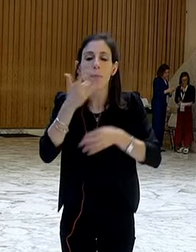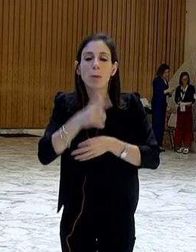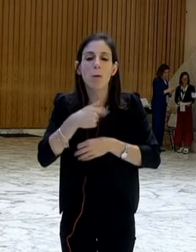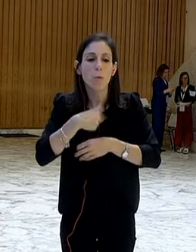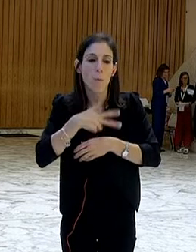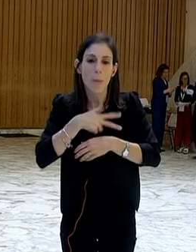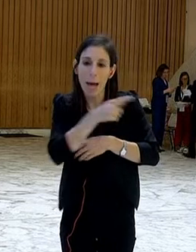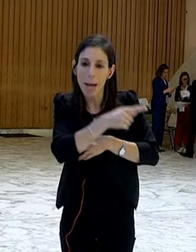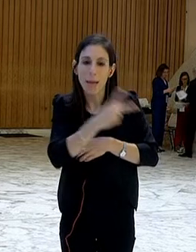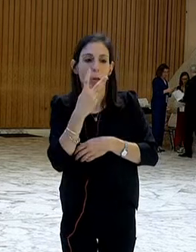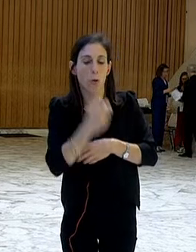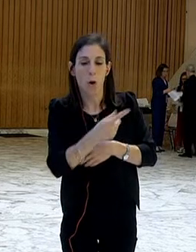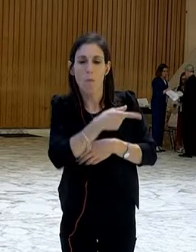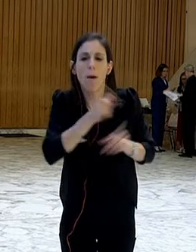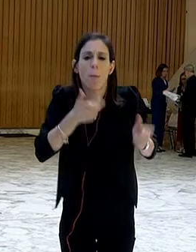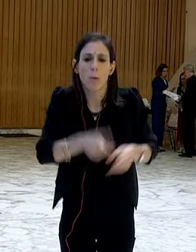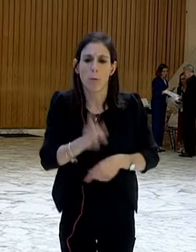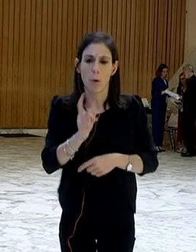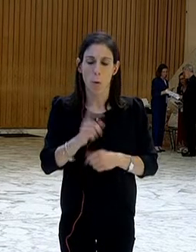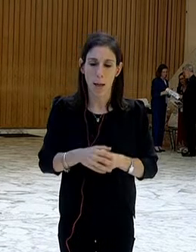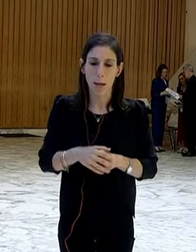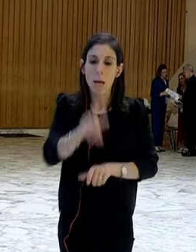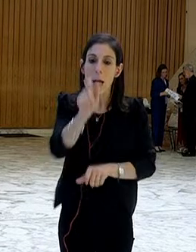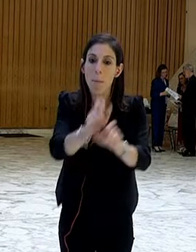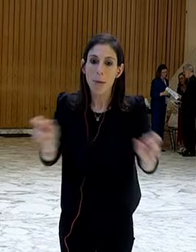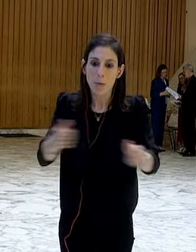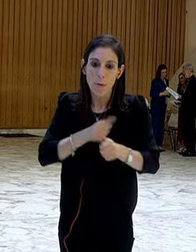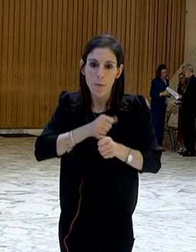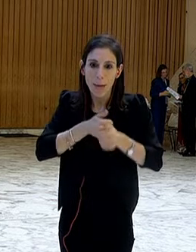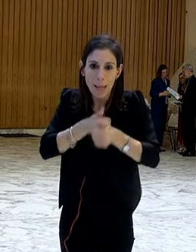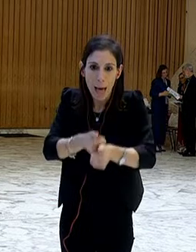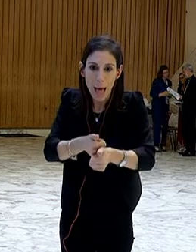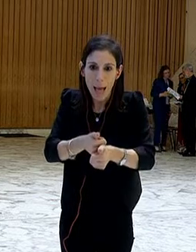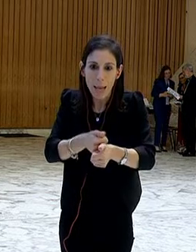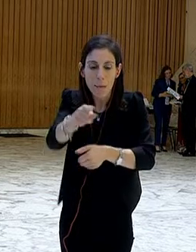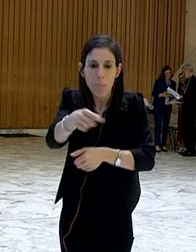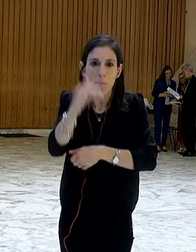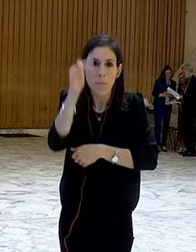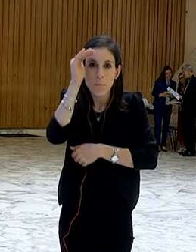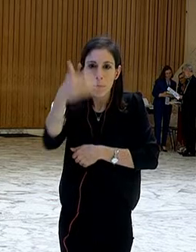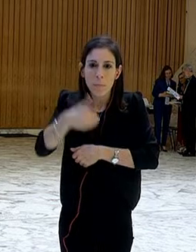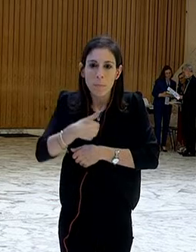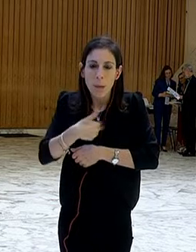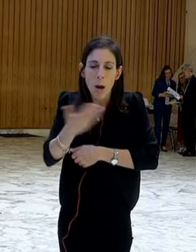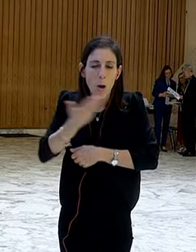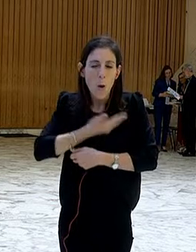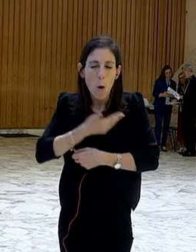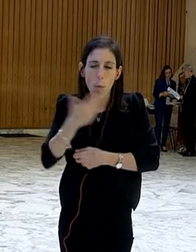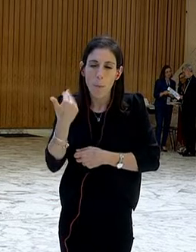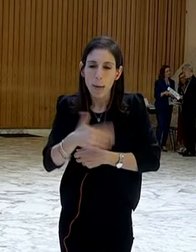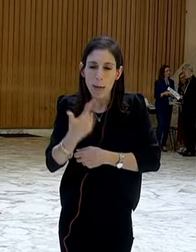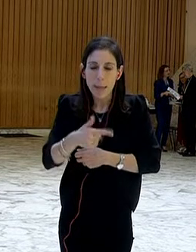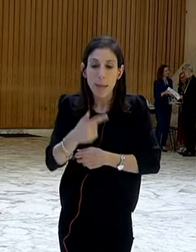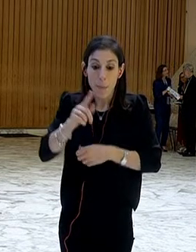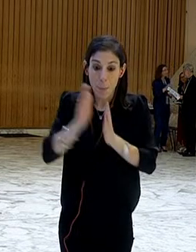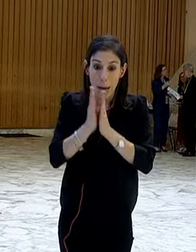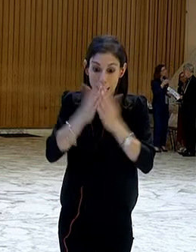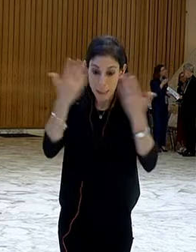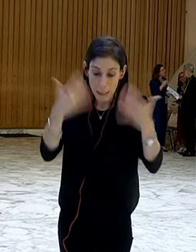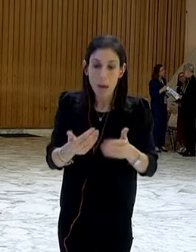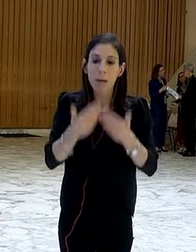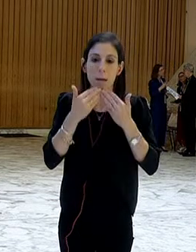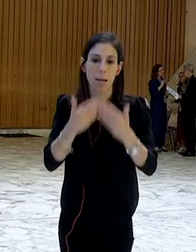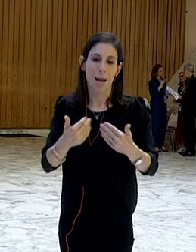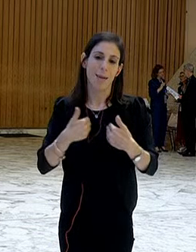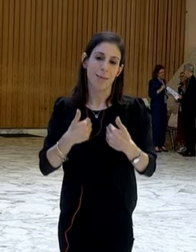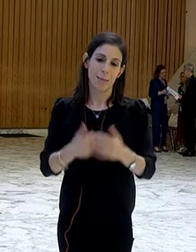étaient touchés et nous ont remerciés beaucoup après la messe. Un autre aspect est que, tous